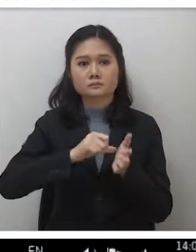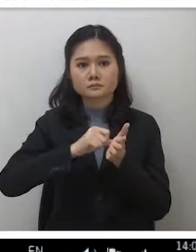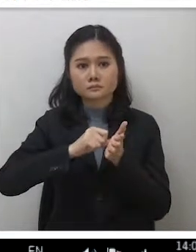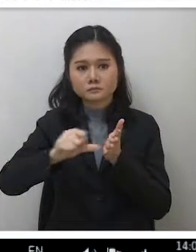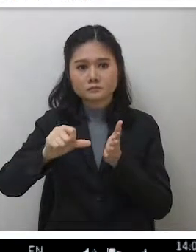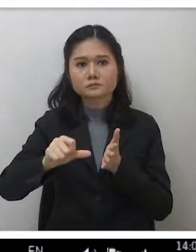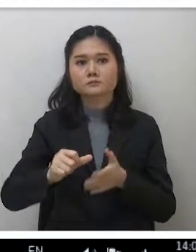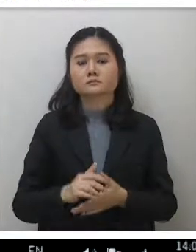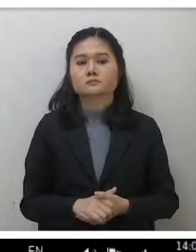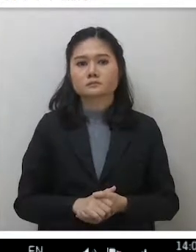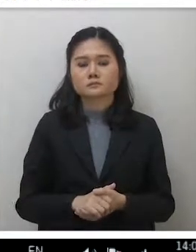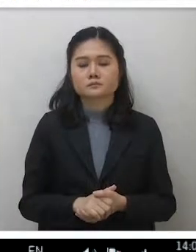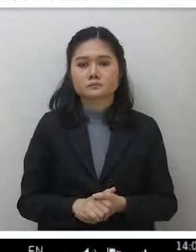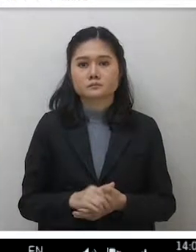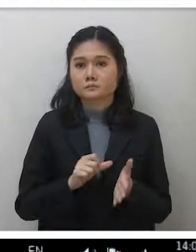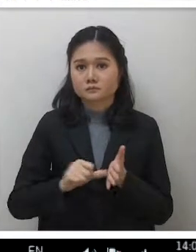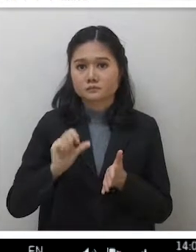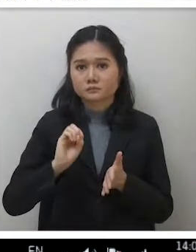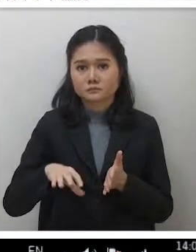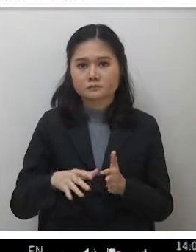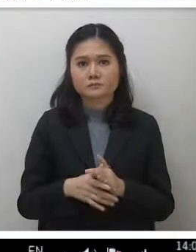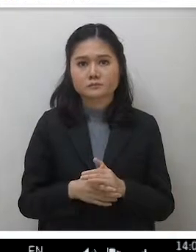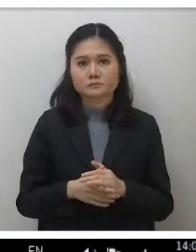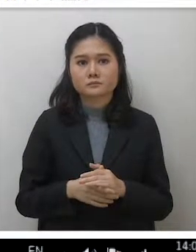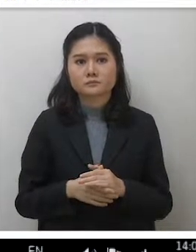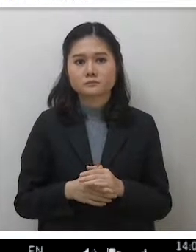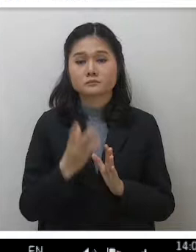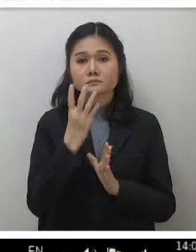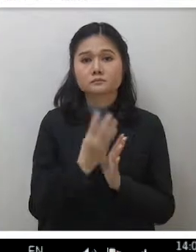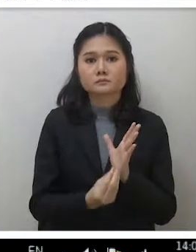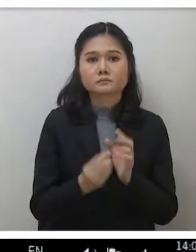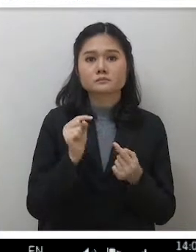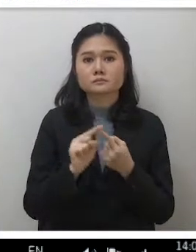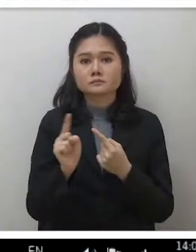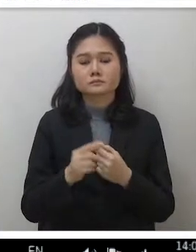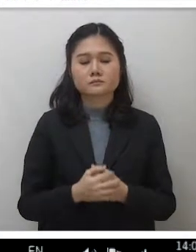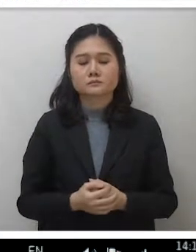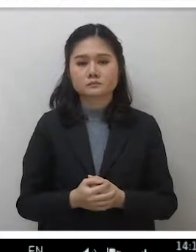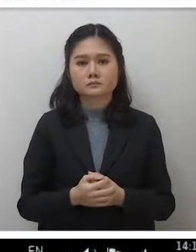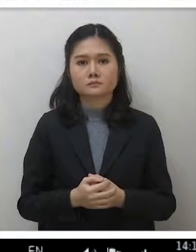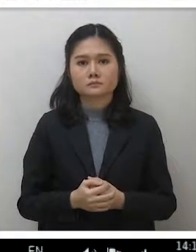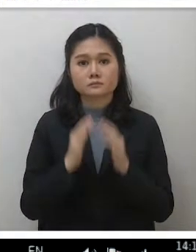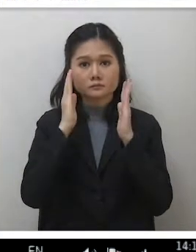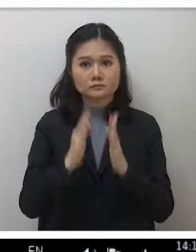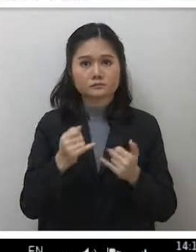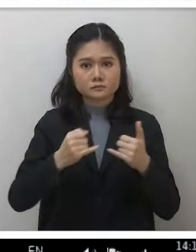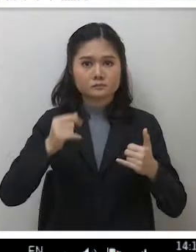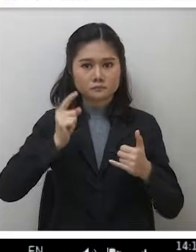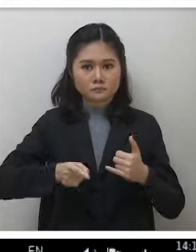delete element ลบทิ้งไปเลยจากนั้นเราก็จะเหลือเฉพาะตัวที่เราเป็นเส้นจ